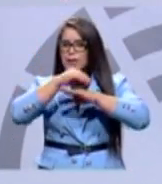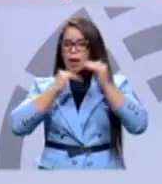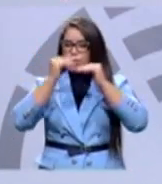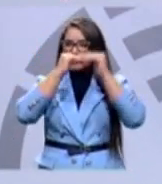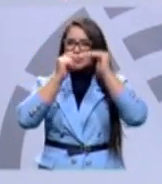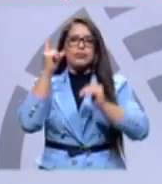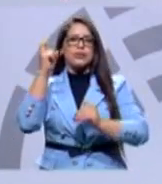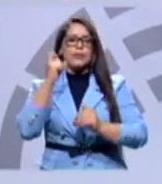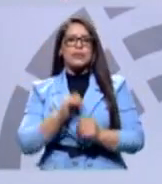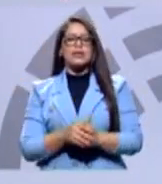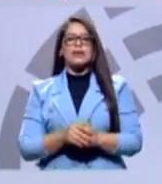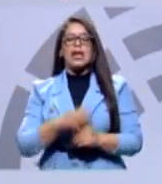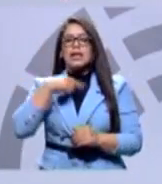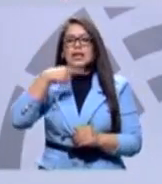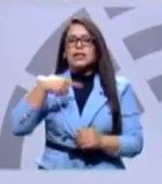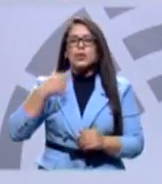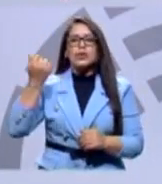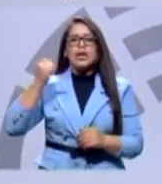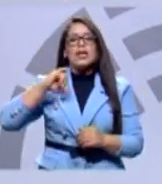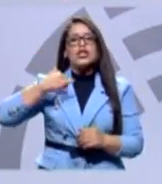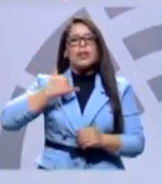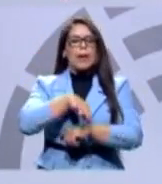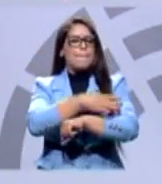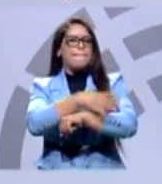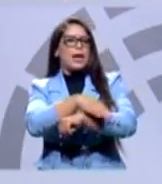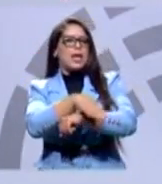هنا صوت الشباب العاطل عن العمل